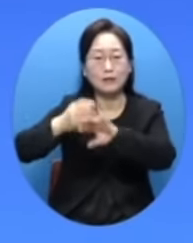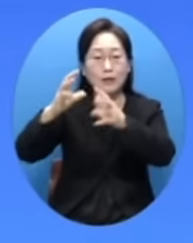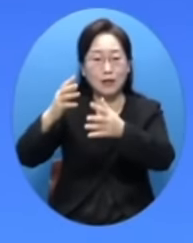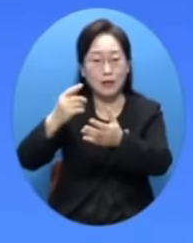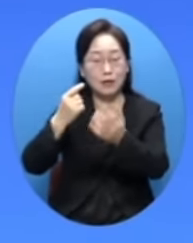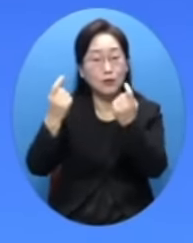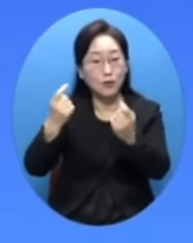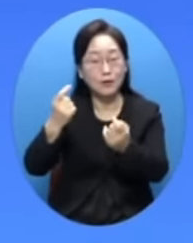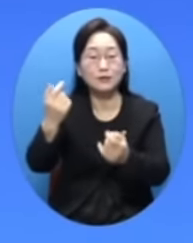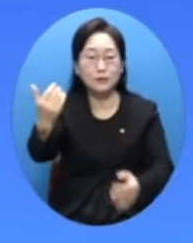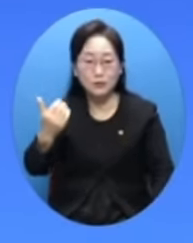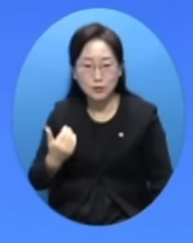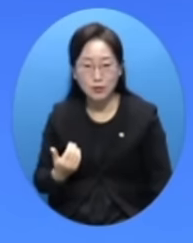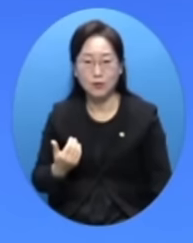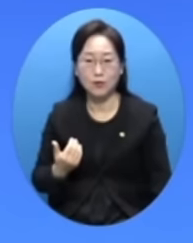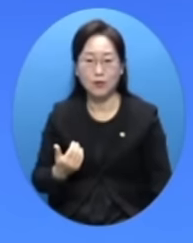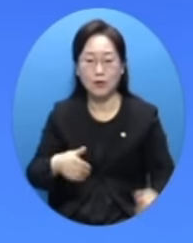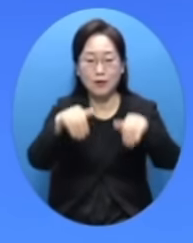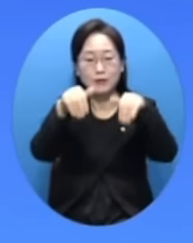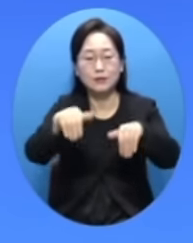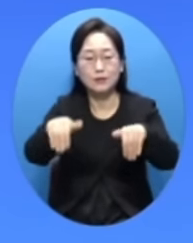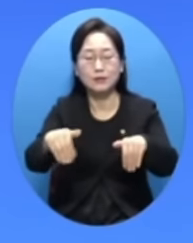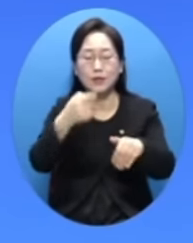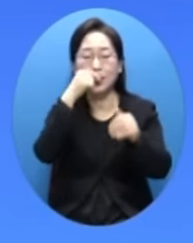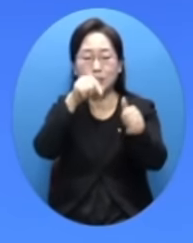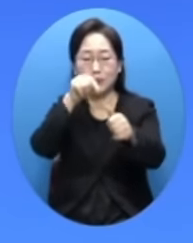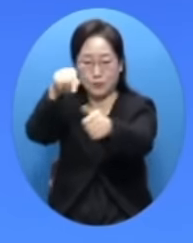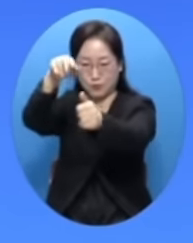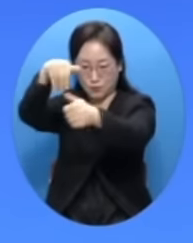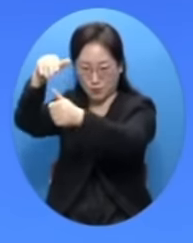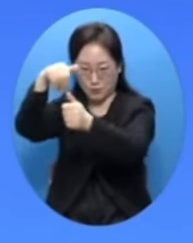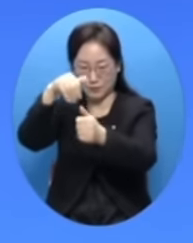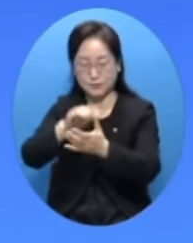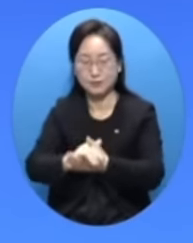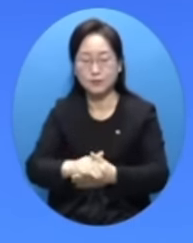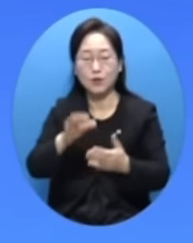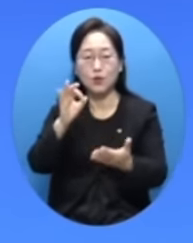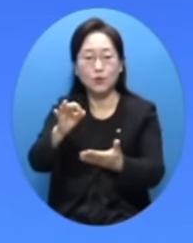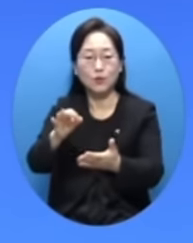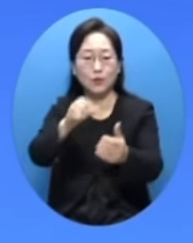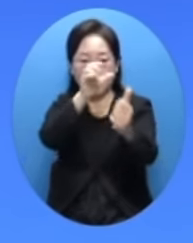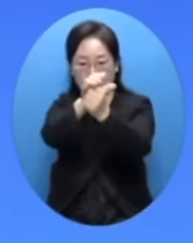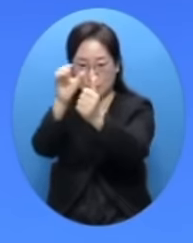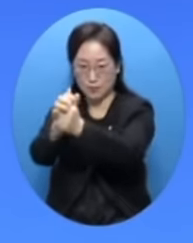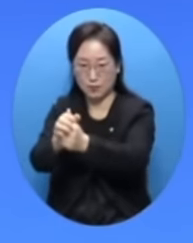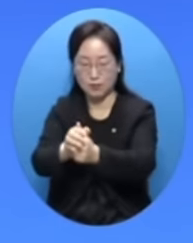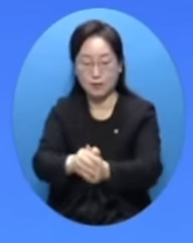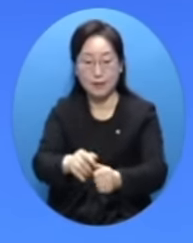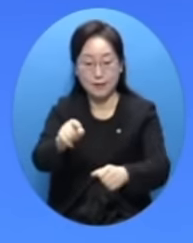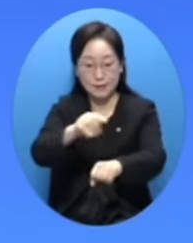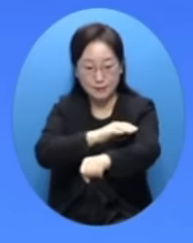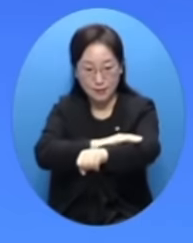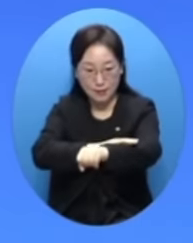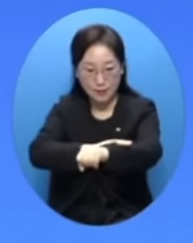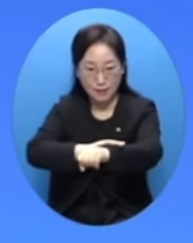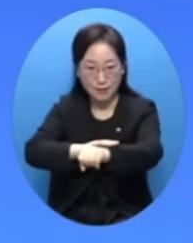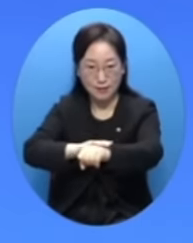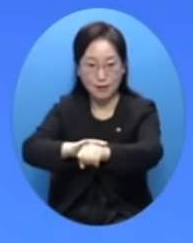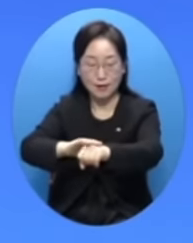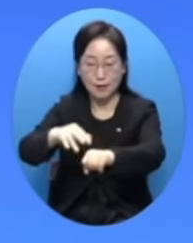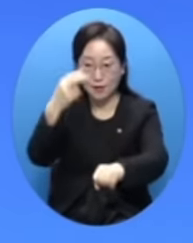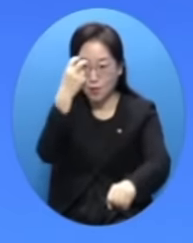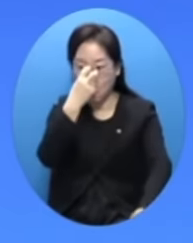가면서 신임하고 있던 종들을 부릅니다 종들에게 자기 제사를 맡겨 주면서 이것을 잘